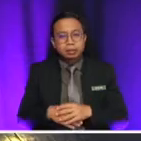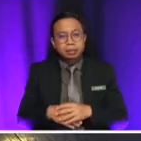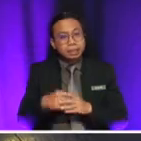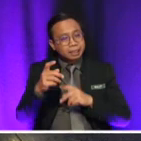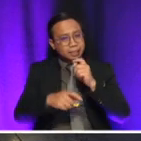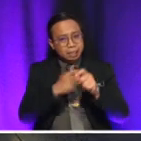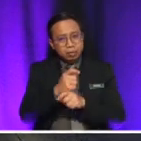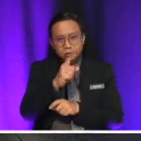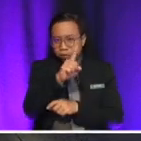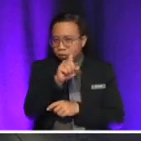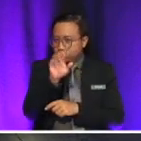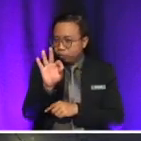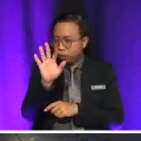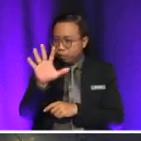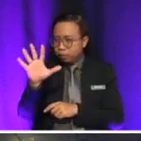55